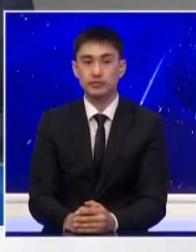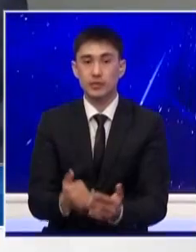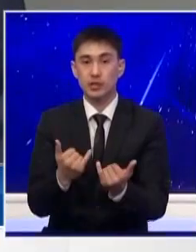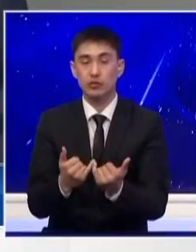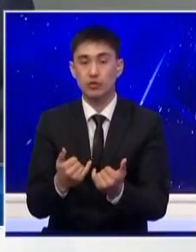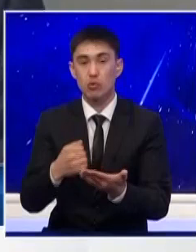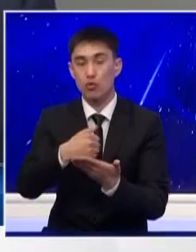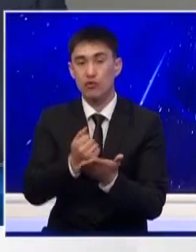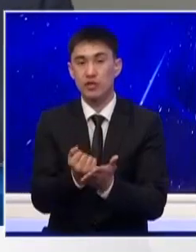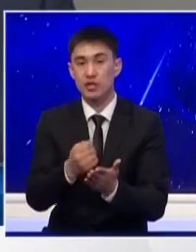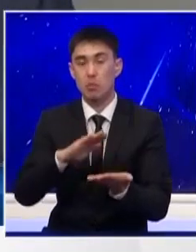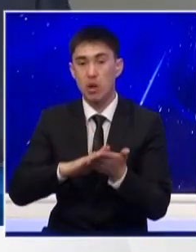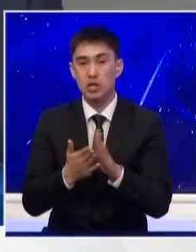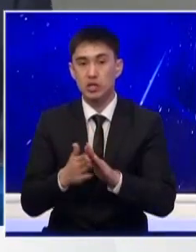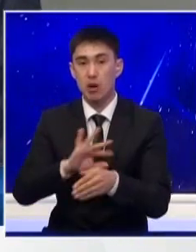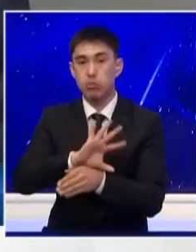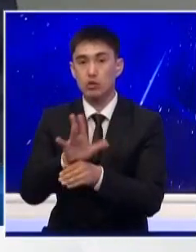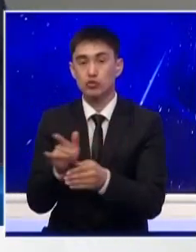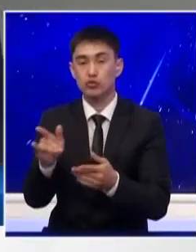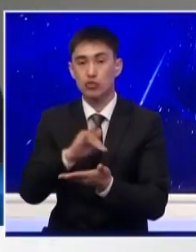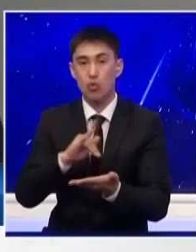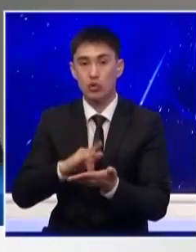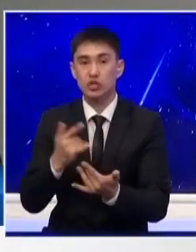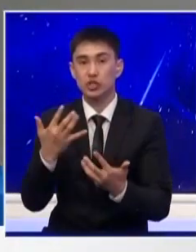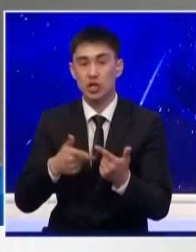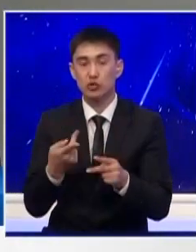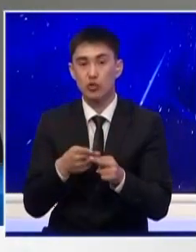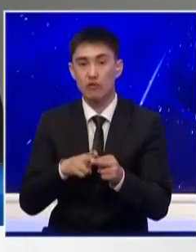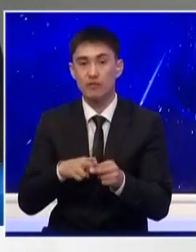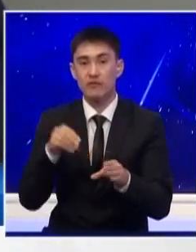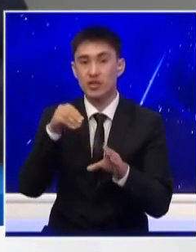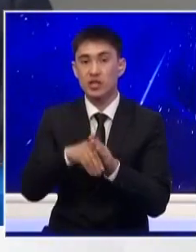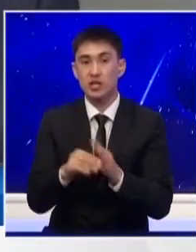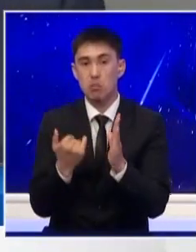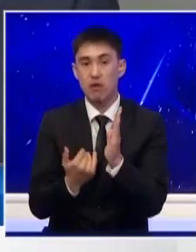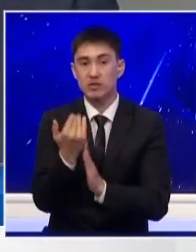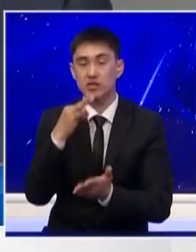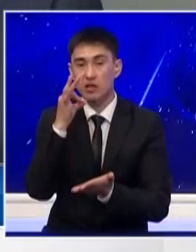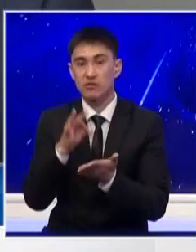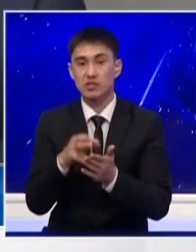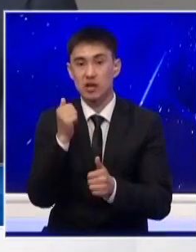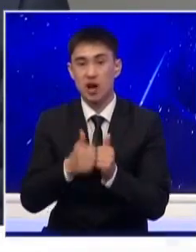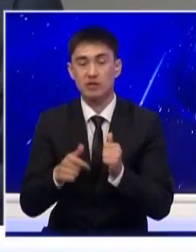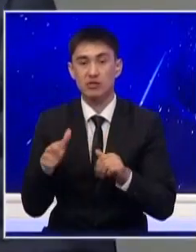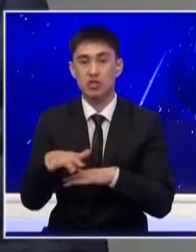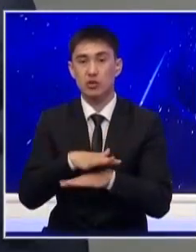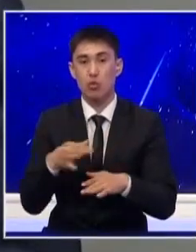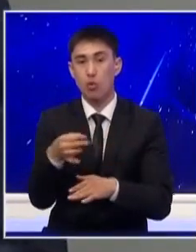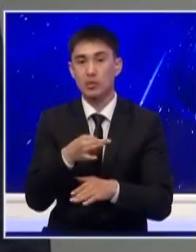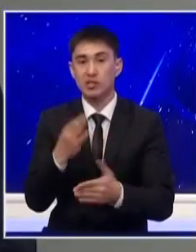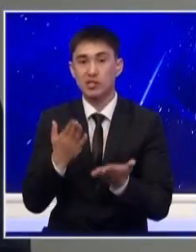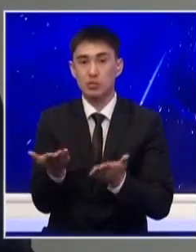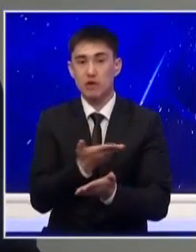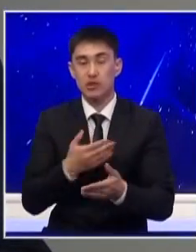Сегодня мы утвердили положение по благоустройству города. Я считаю, что его внедрение повысит ответственность каждого жителя области. Если